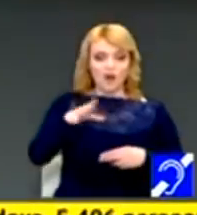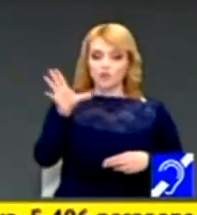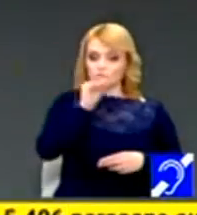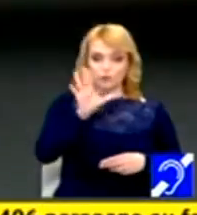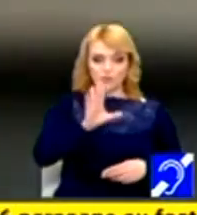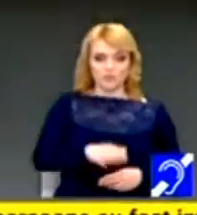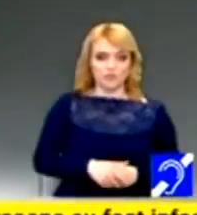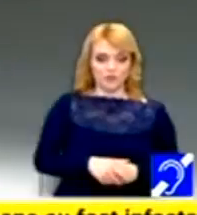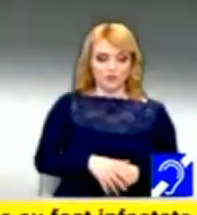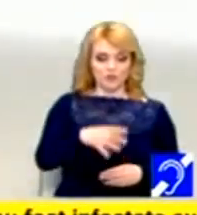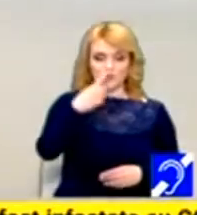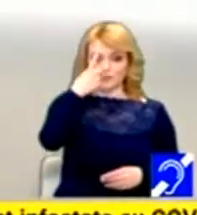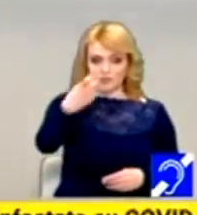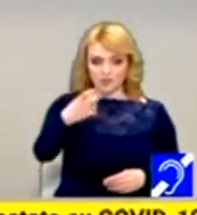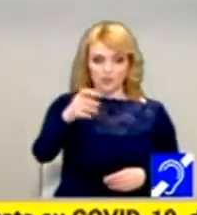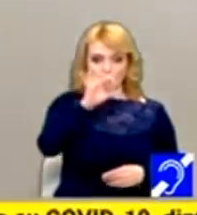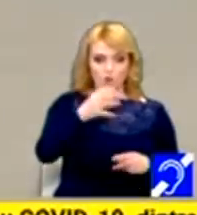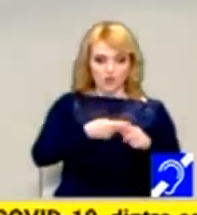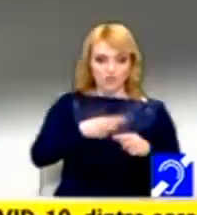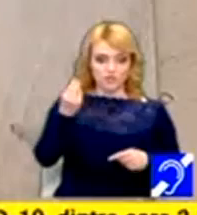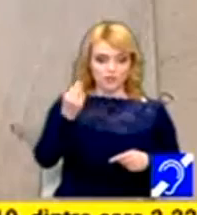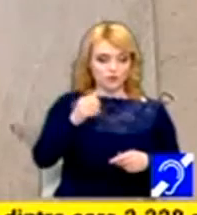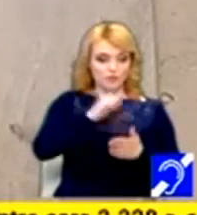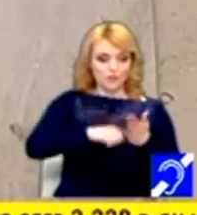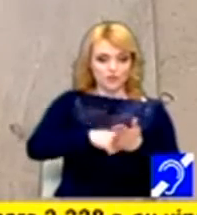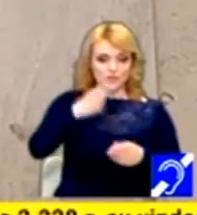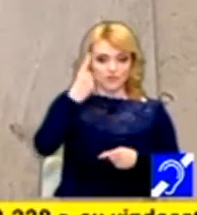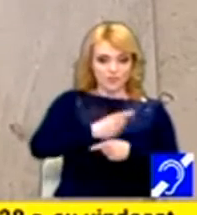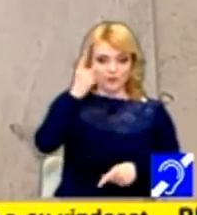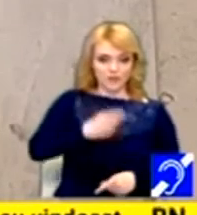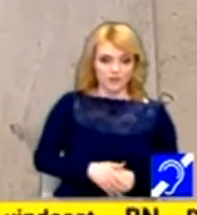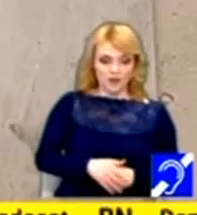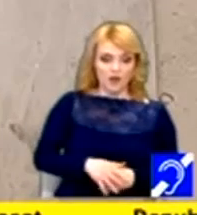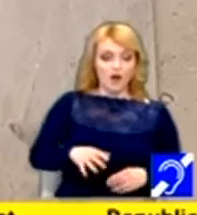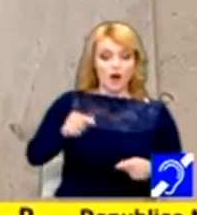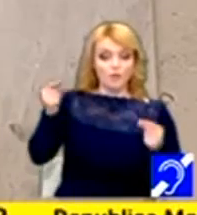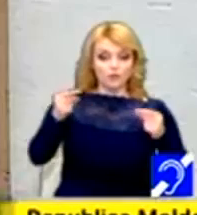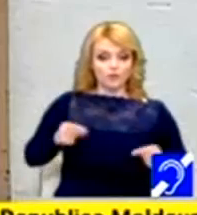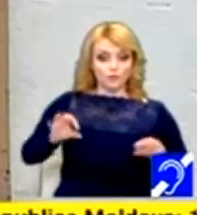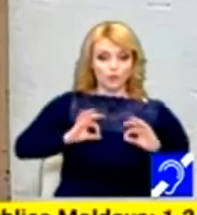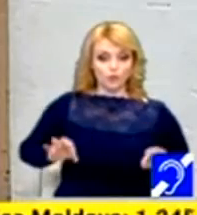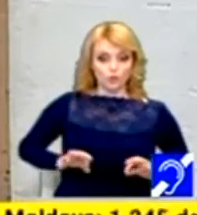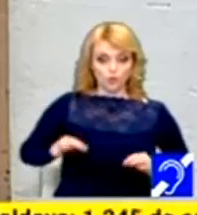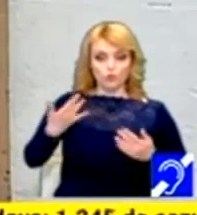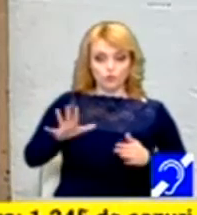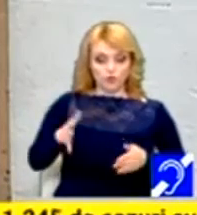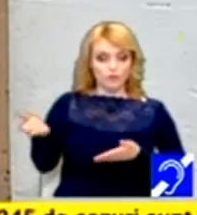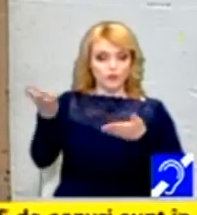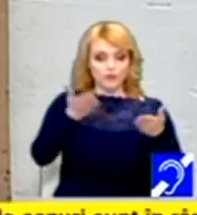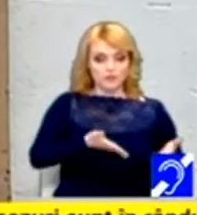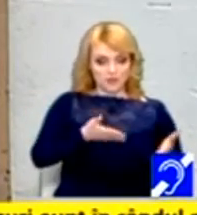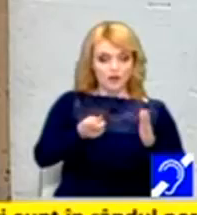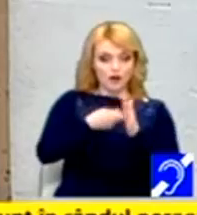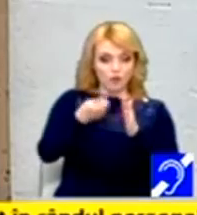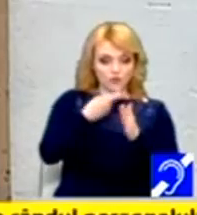cauza restricțiilor de circulație impuse de pandemie. Potrivit procurorilor, Adriano Dulgher a fost audiat în calitate de bănuit în acest